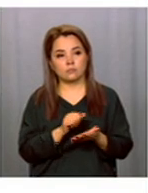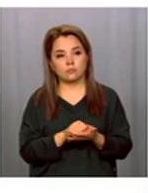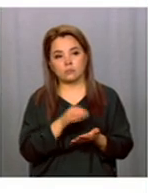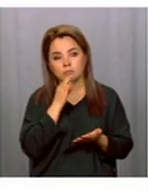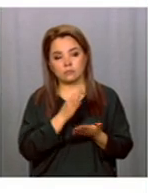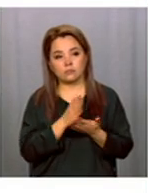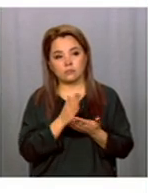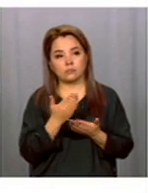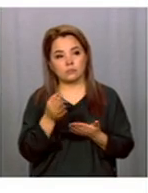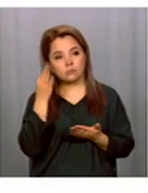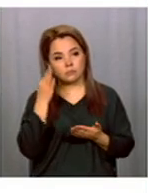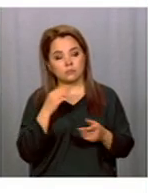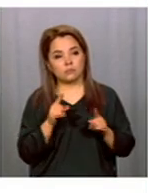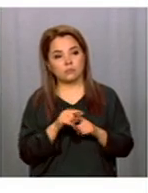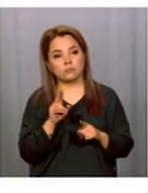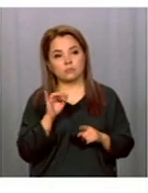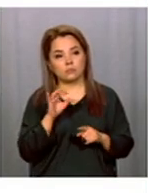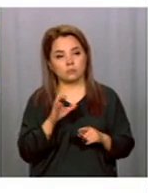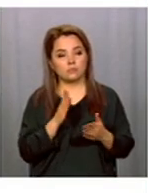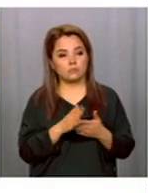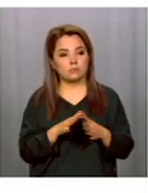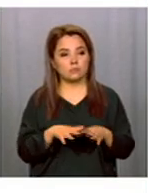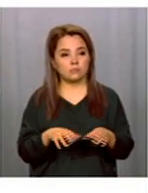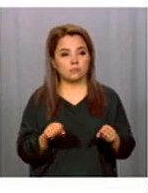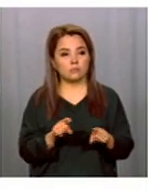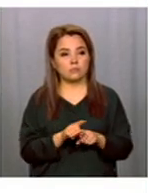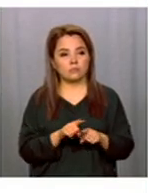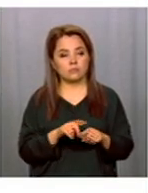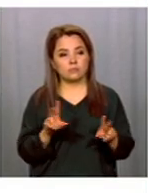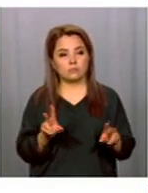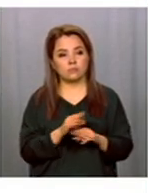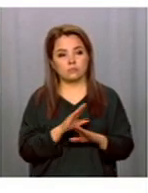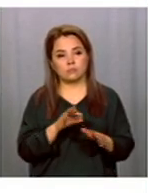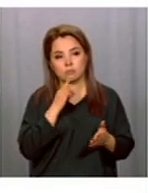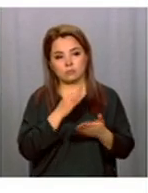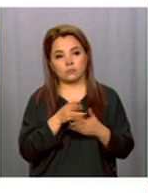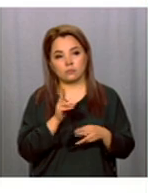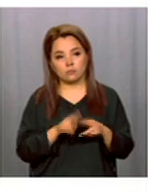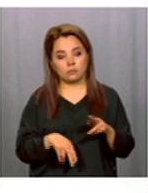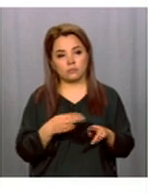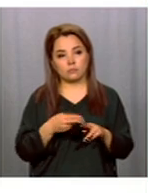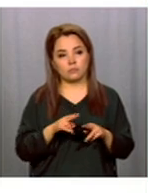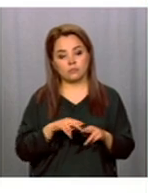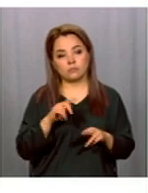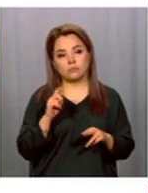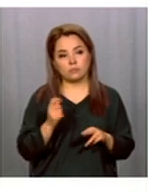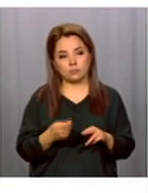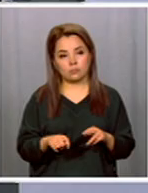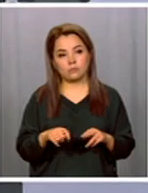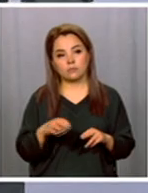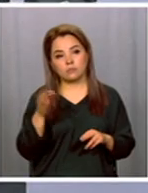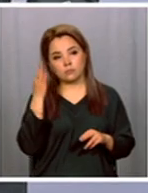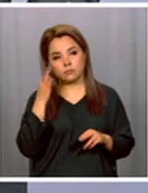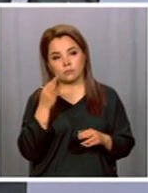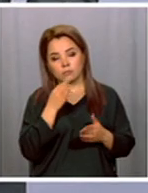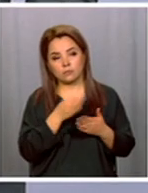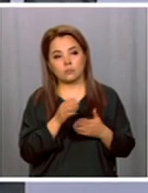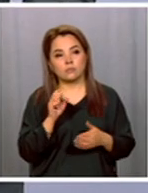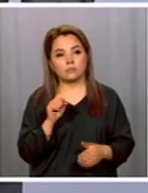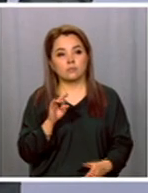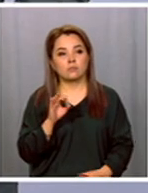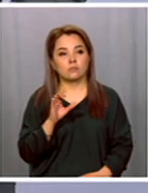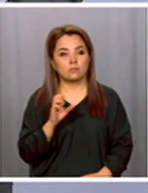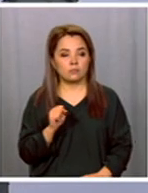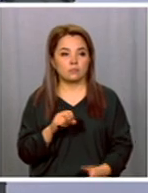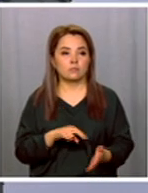және Германияның Курск түбіндегі шабуылда сәтсіз аяқталды. Бұл сәтсіз шайқастар Германияның Барбаросса жоспарын ары